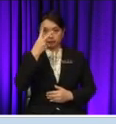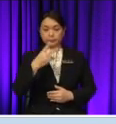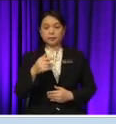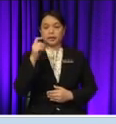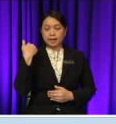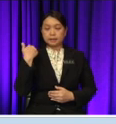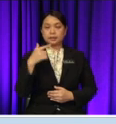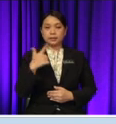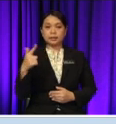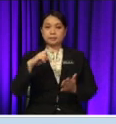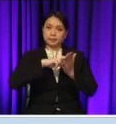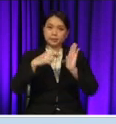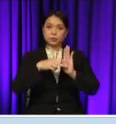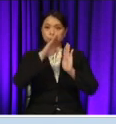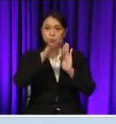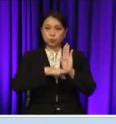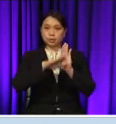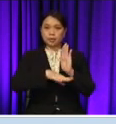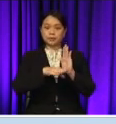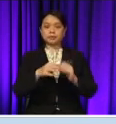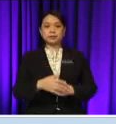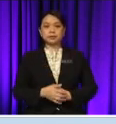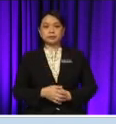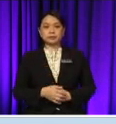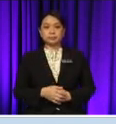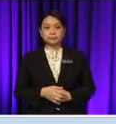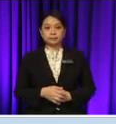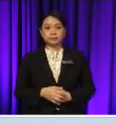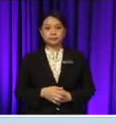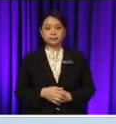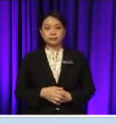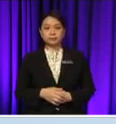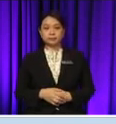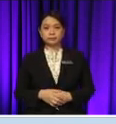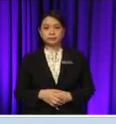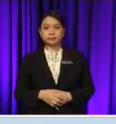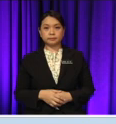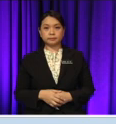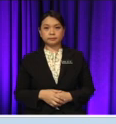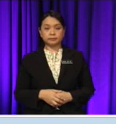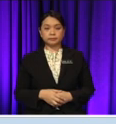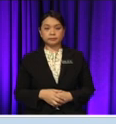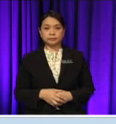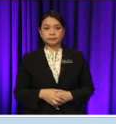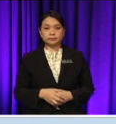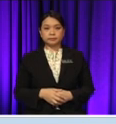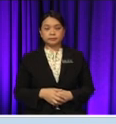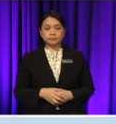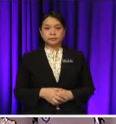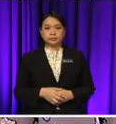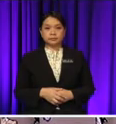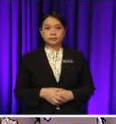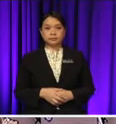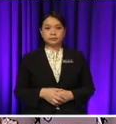di sebelah debit eh konserva dan dinyatakan sebagai Baki Bibi nah ingat yang murid-murid